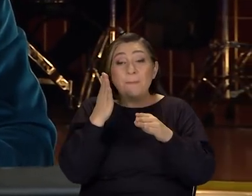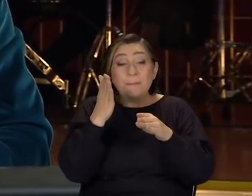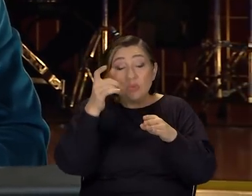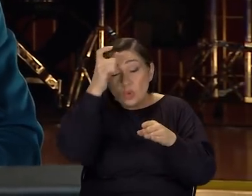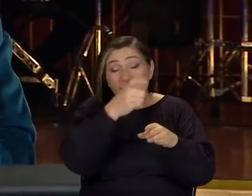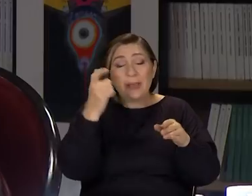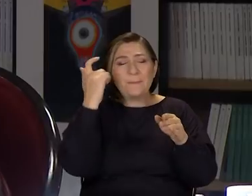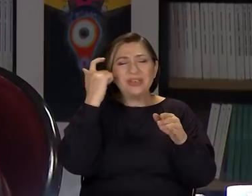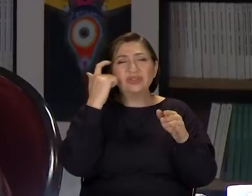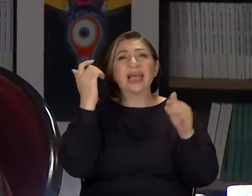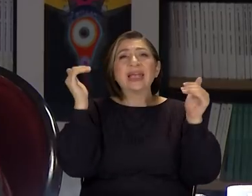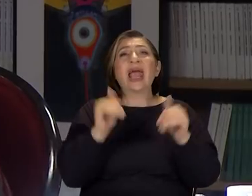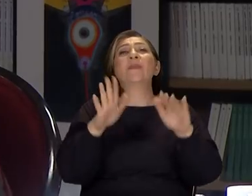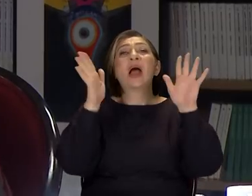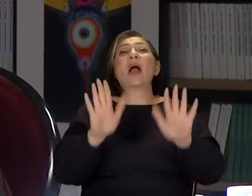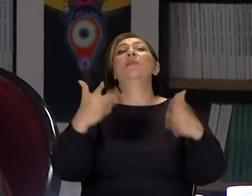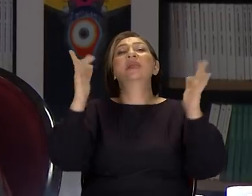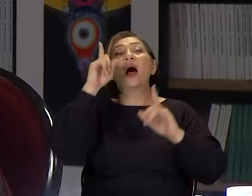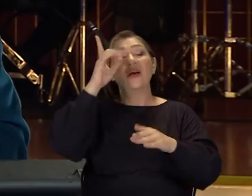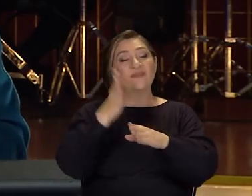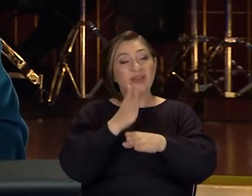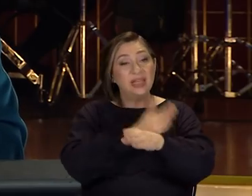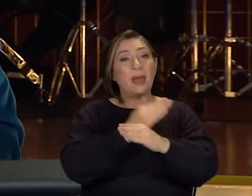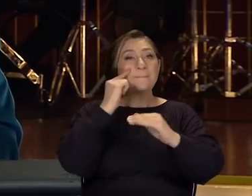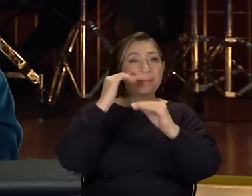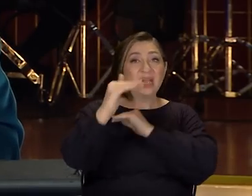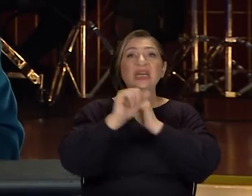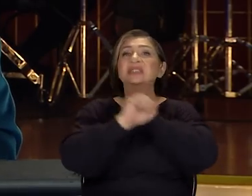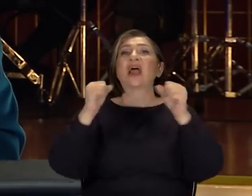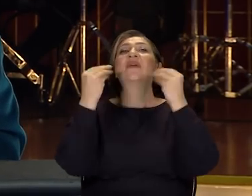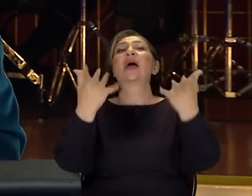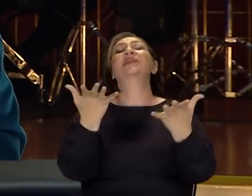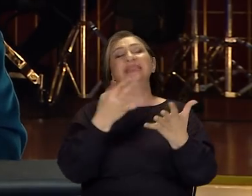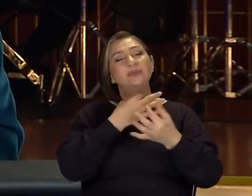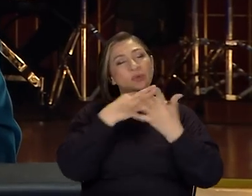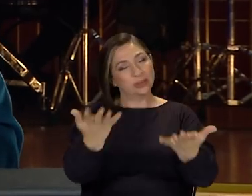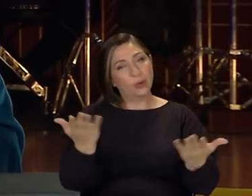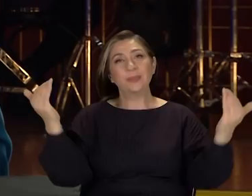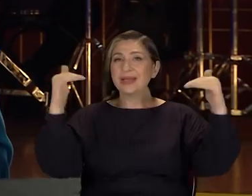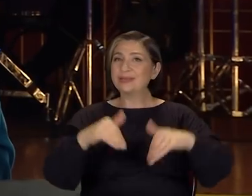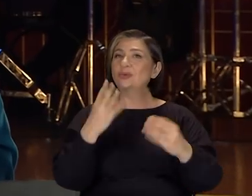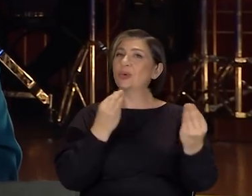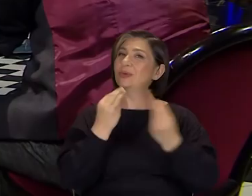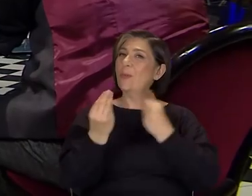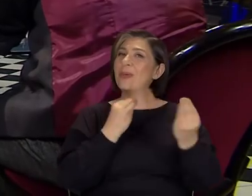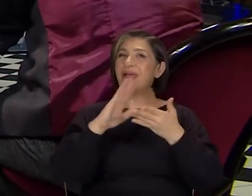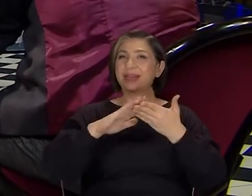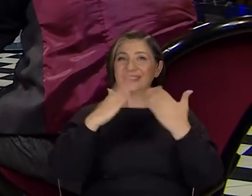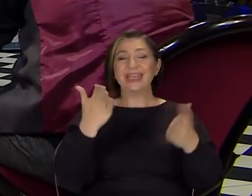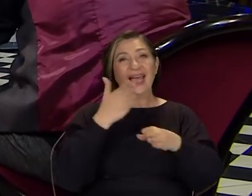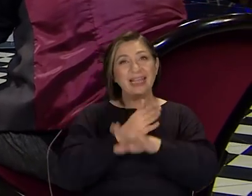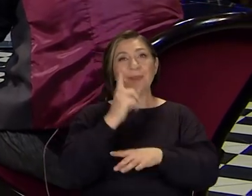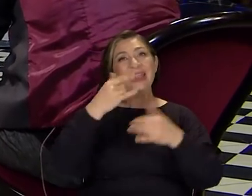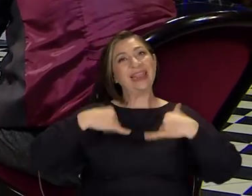başına gelmeyen kalmadı. Allah vatana millete zeval vermesin. Aa, ama amin, çok amin. Teşekkür ederim. Çok iyi sohbet arkadaşısınız. Biz hakikaten